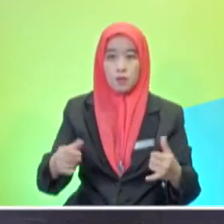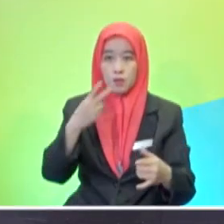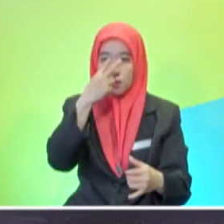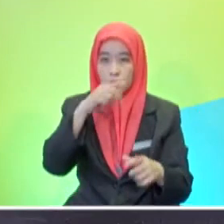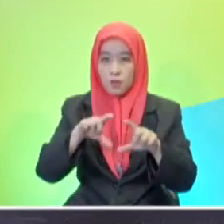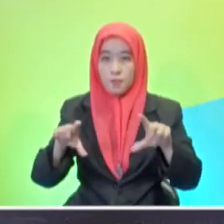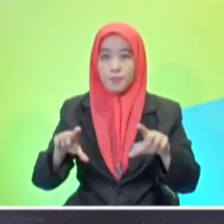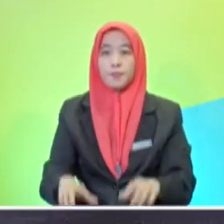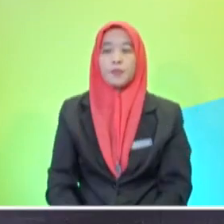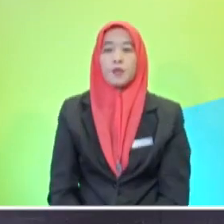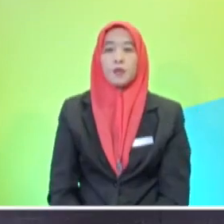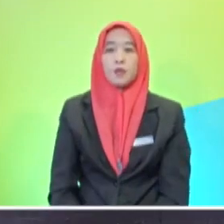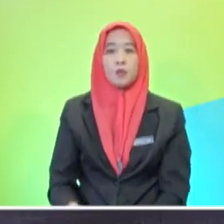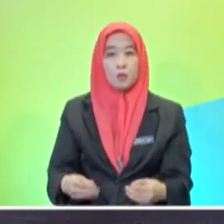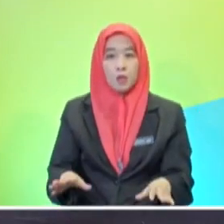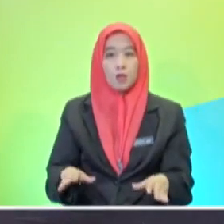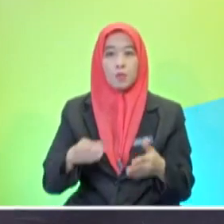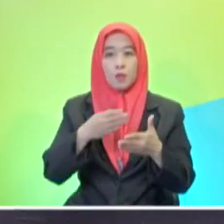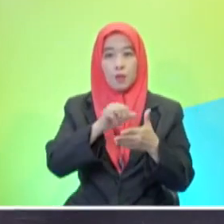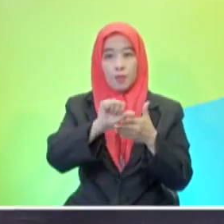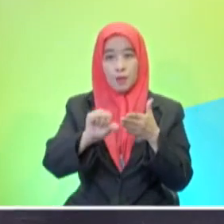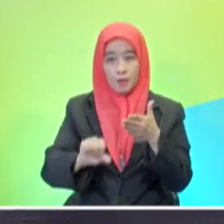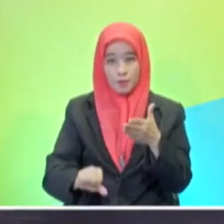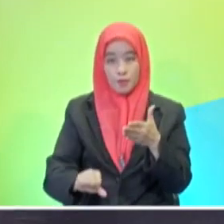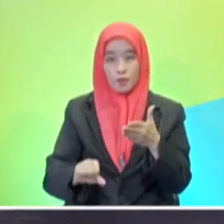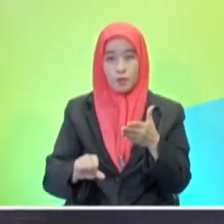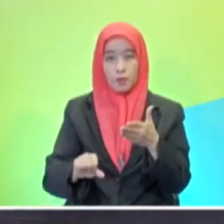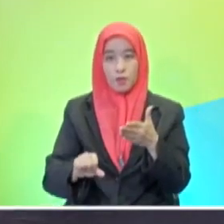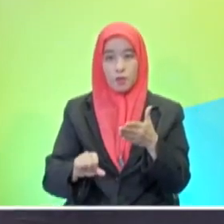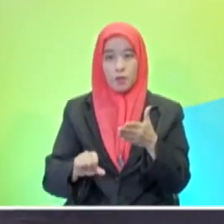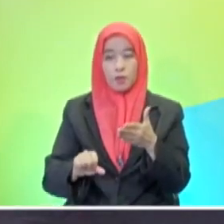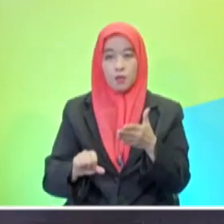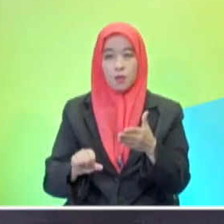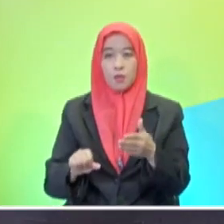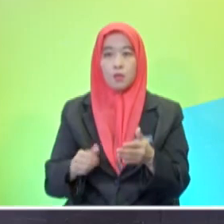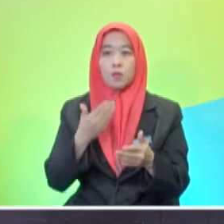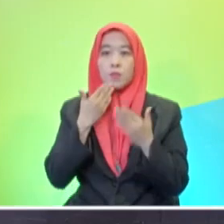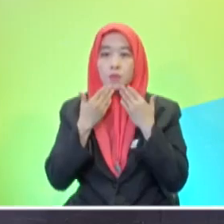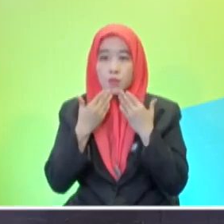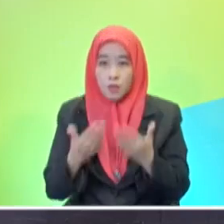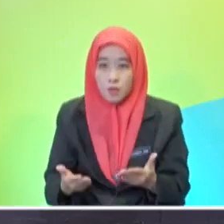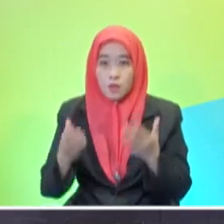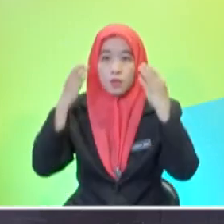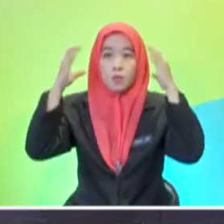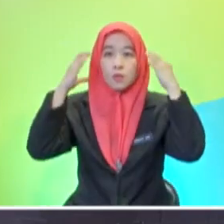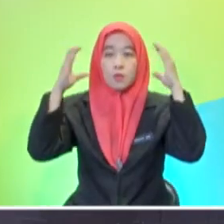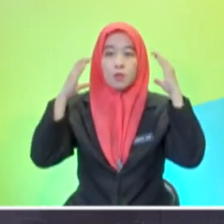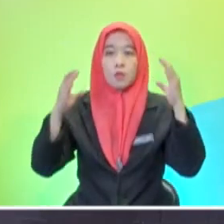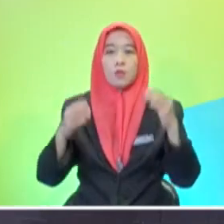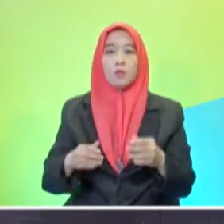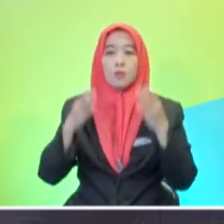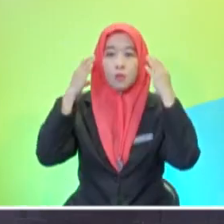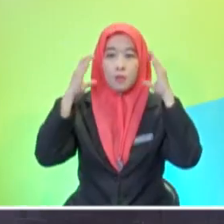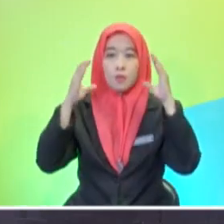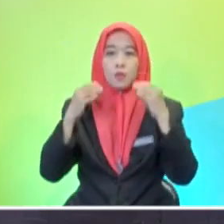kita dah sampai ke penghujung rancangan. Terima kasih cikgu kerana berada bersama kami dan berkongsi ilmu pada hari ini. Tidak lupa juga kepada